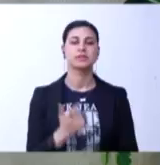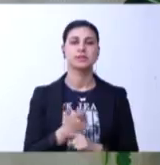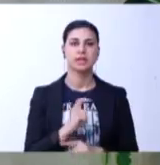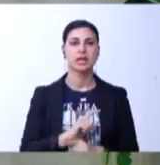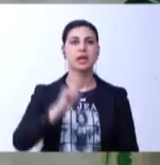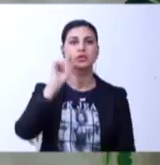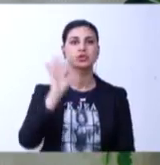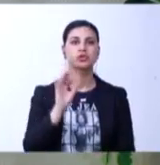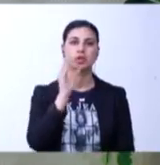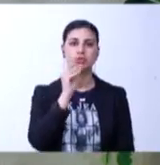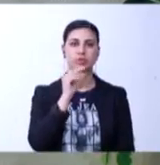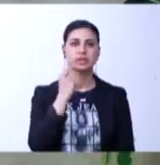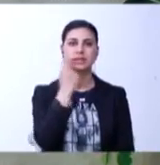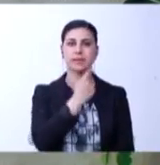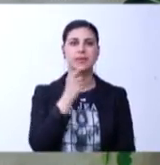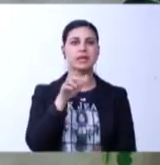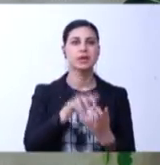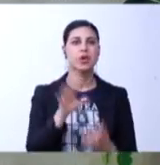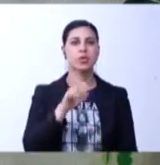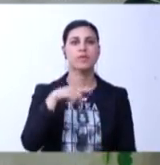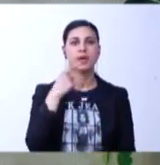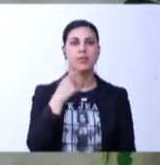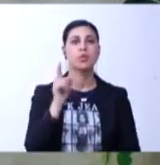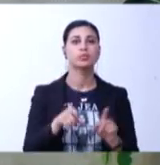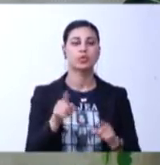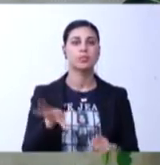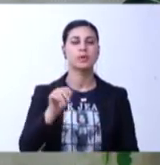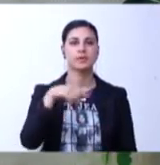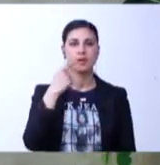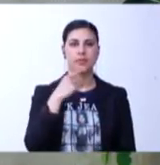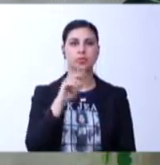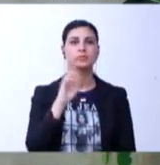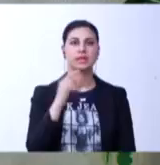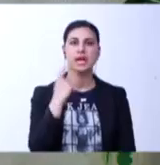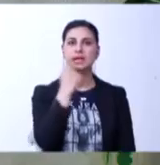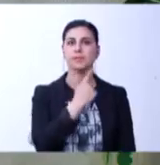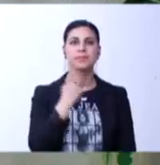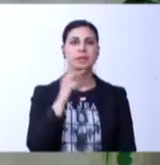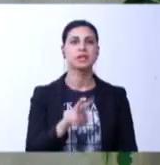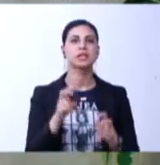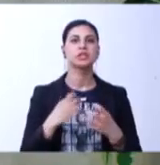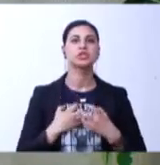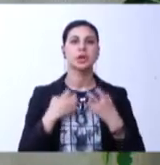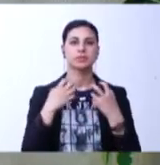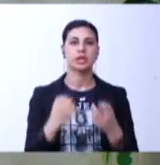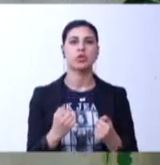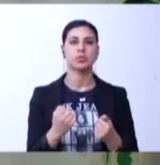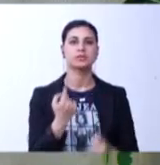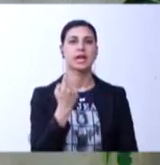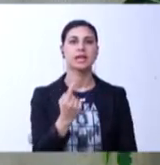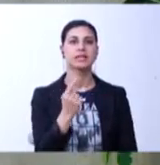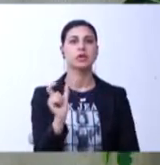ძალიან ხშირად, როდესაც თანკბილვაზე ვსაუბრობთ ხოლმე, ხას უსვამთ და კბილის ჯანმრთელობის